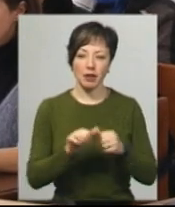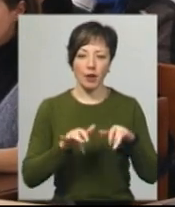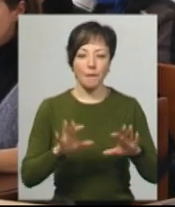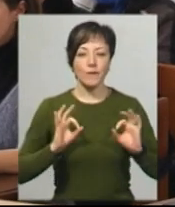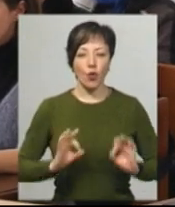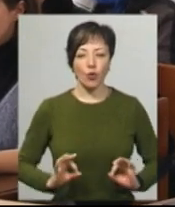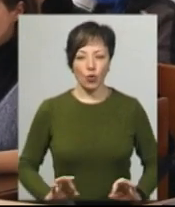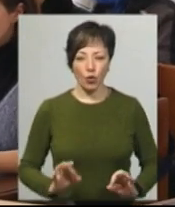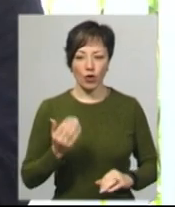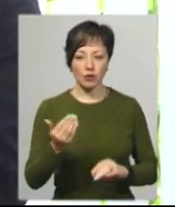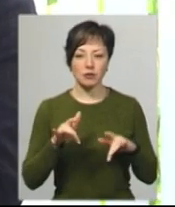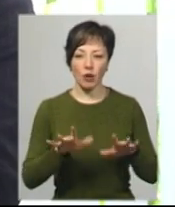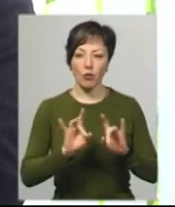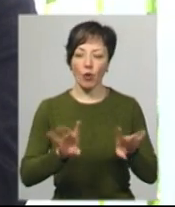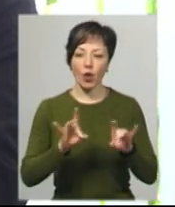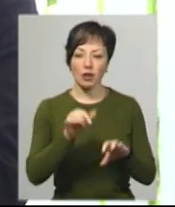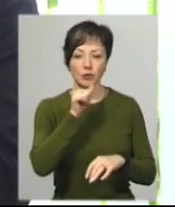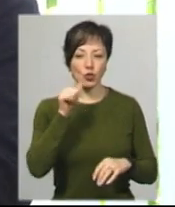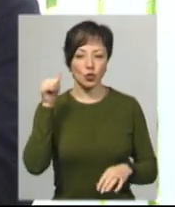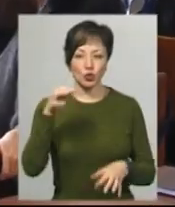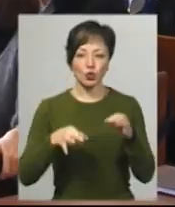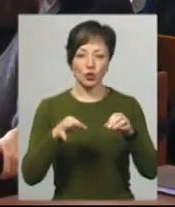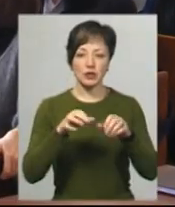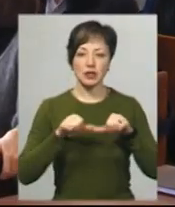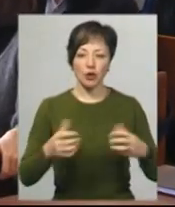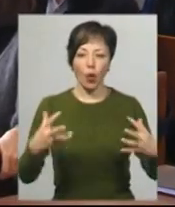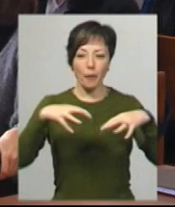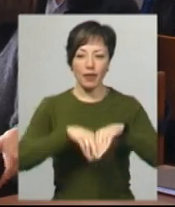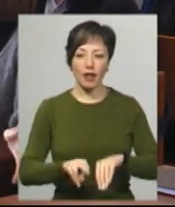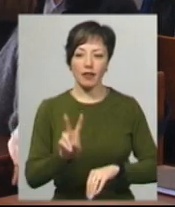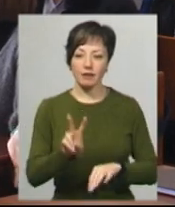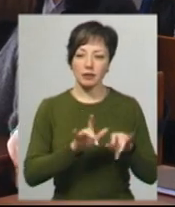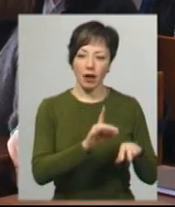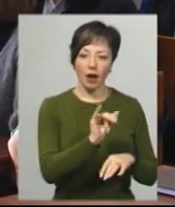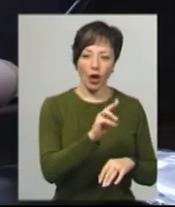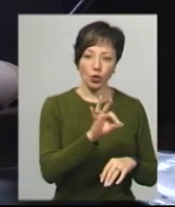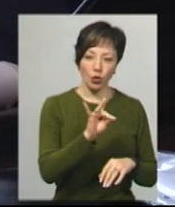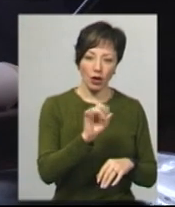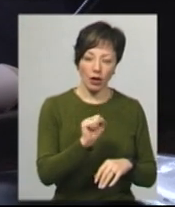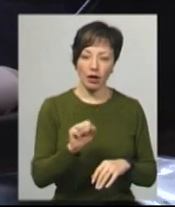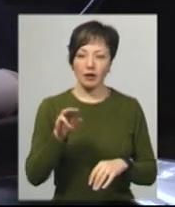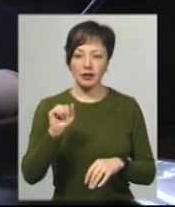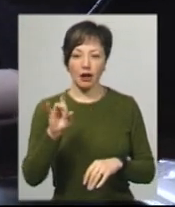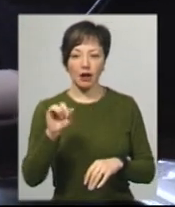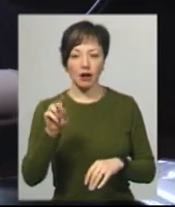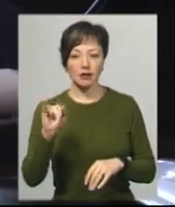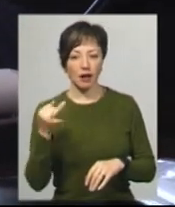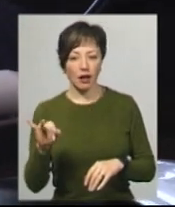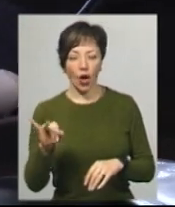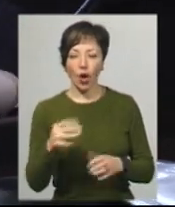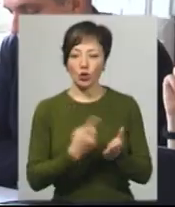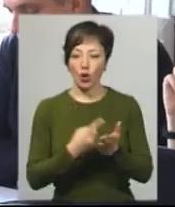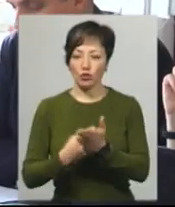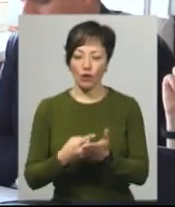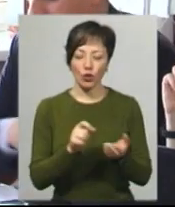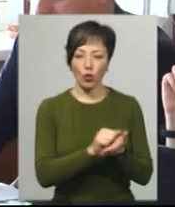Прокурор у справі Олександр Рижий пояснює, минулого судового засідання об'єднали дві справи – підозрюваного Крайтера з Тарадаєм. Та доказові документи майже однакові,